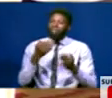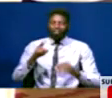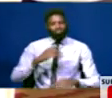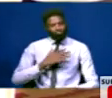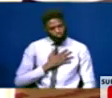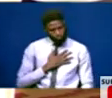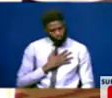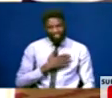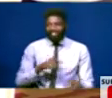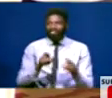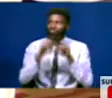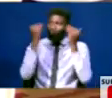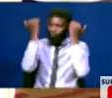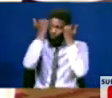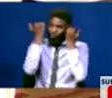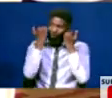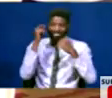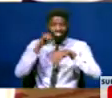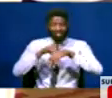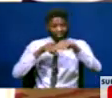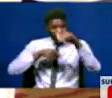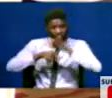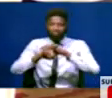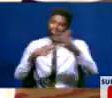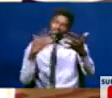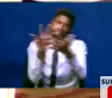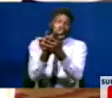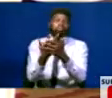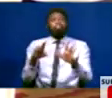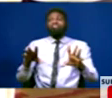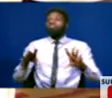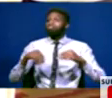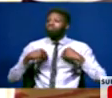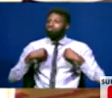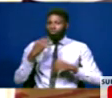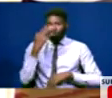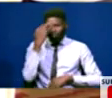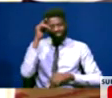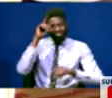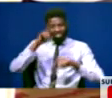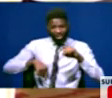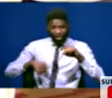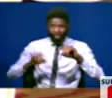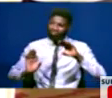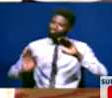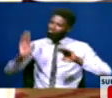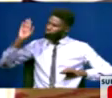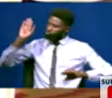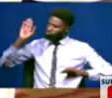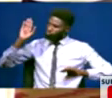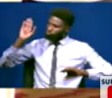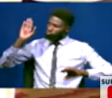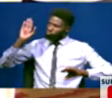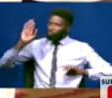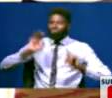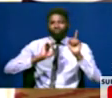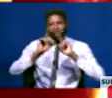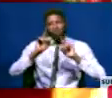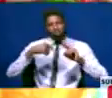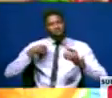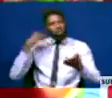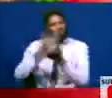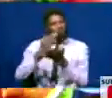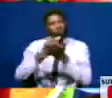kotini akiingia hivi kama atafungwa atafungwa tu. Maana yeye hawezi inua Biblia aseme yale maneno anasema ni ya ukweli kweli